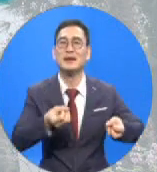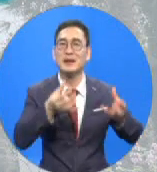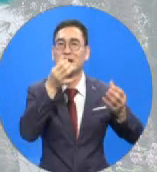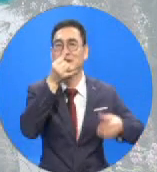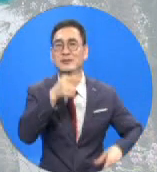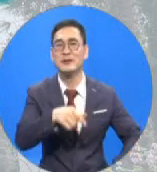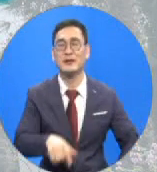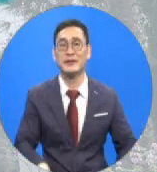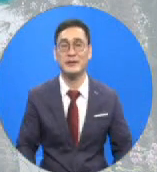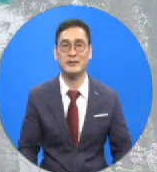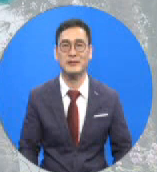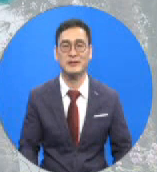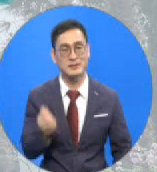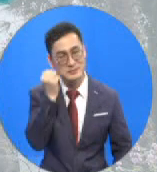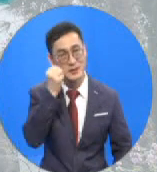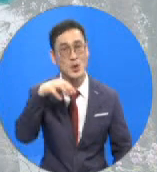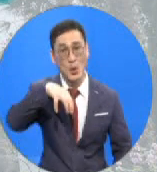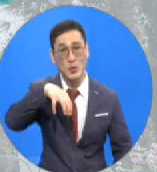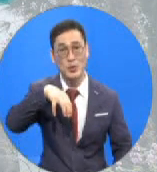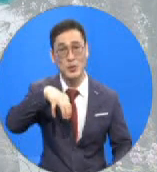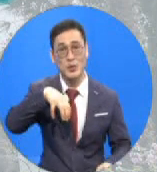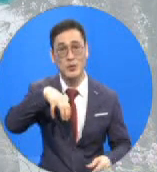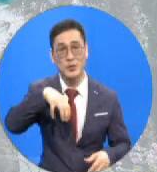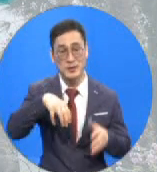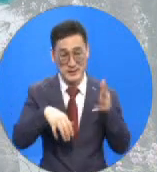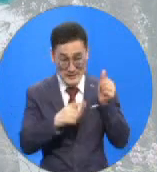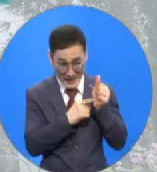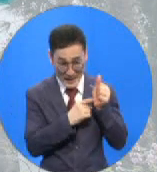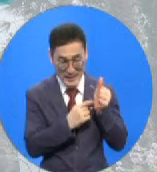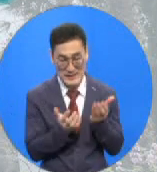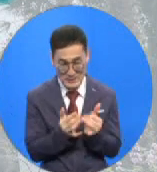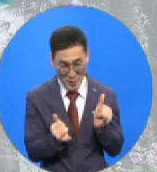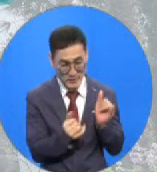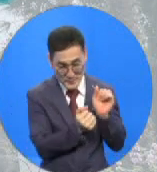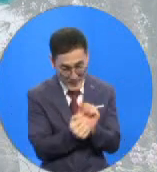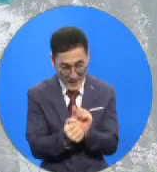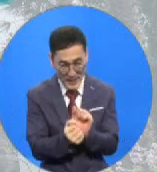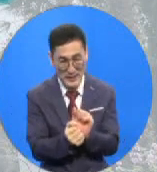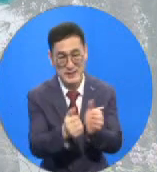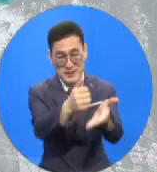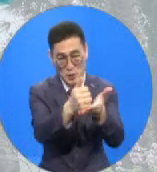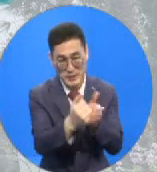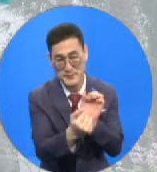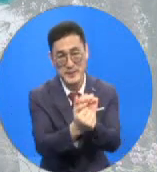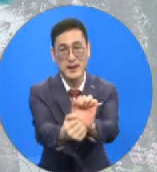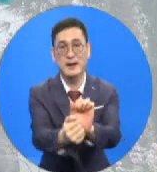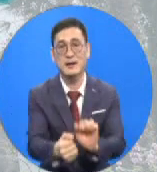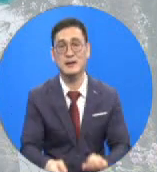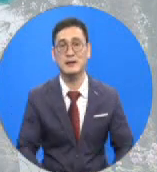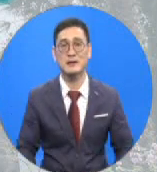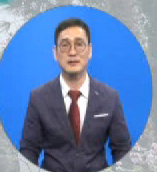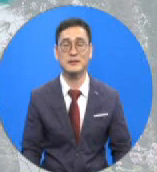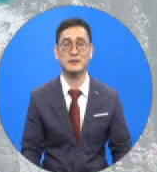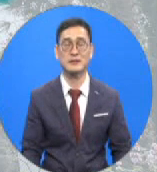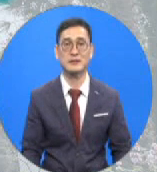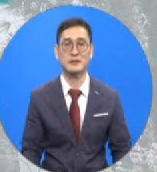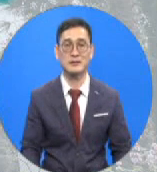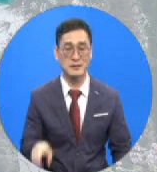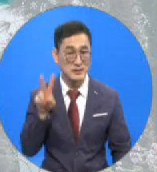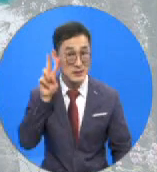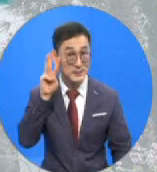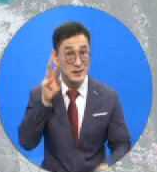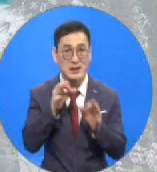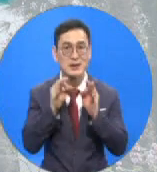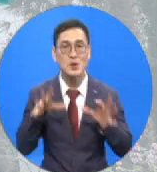에서 운영자가 직원에게 삐치고 직원이 방문자에게 이렇게 연쇄 감염을 일으킨 건데 3일간 야간